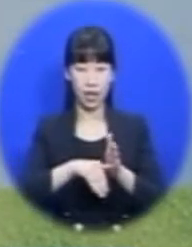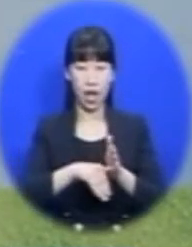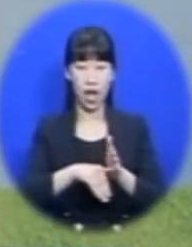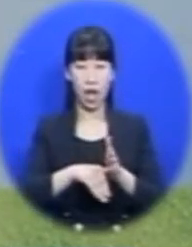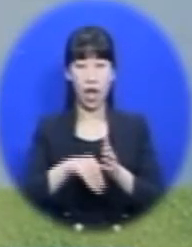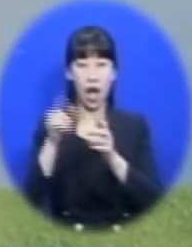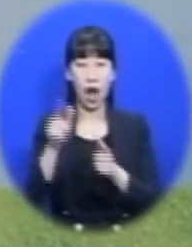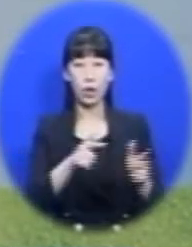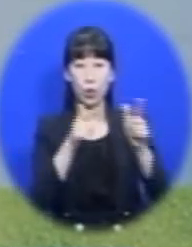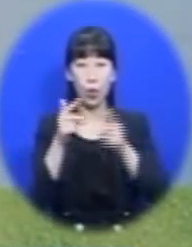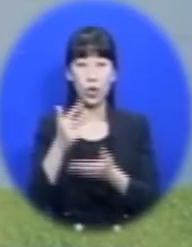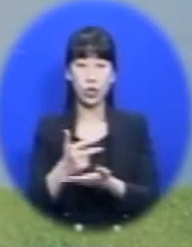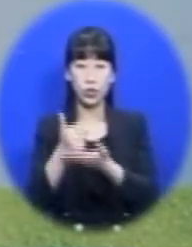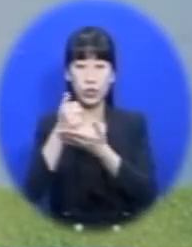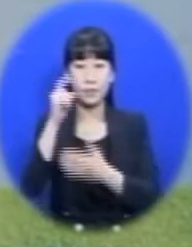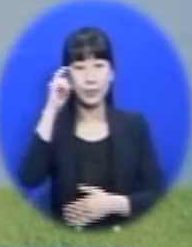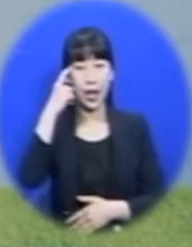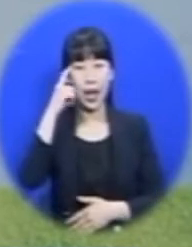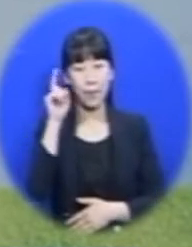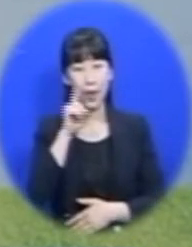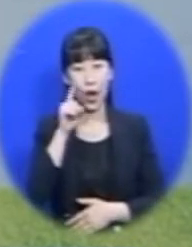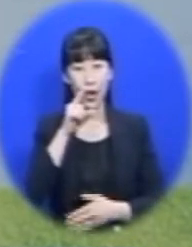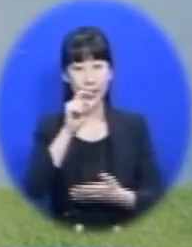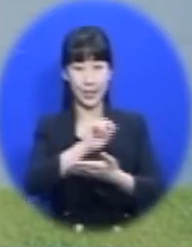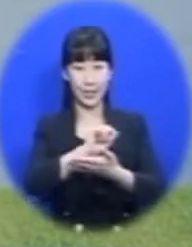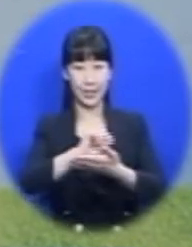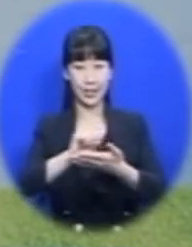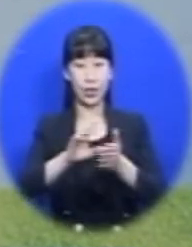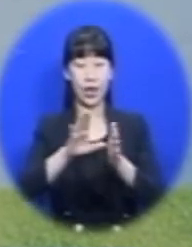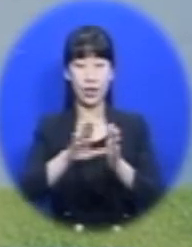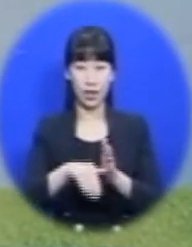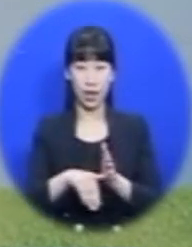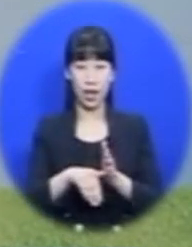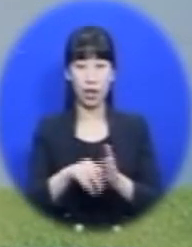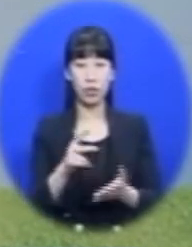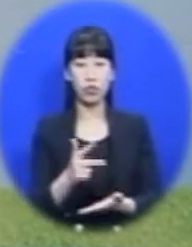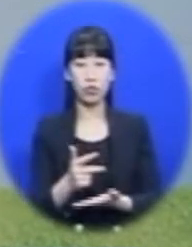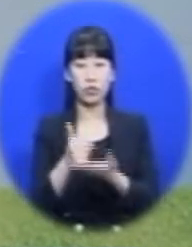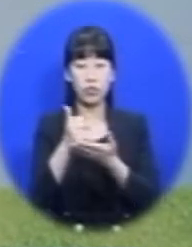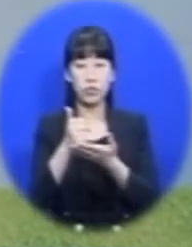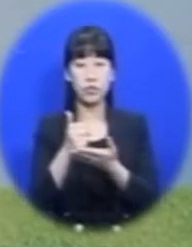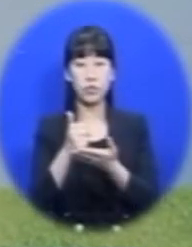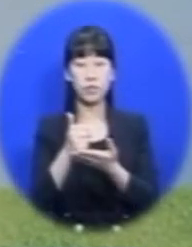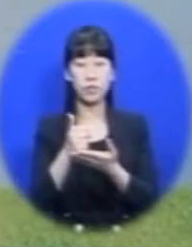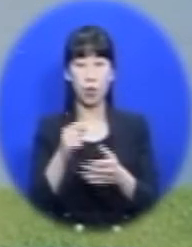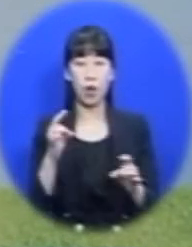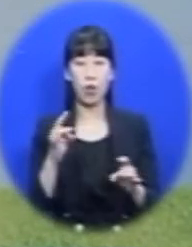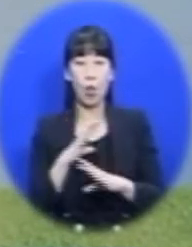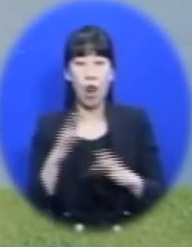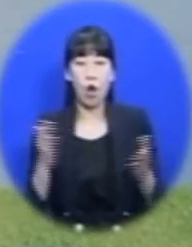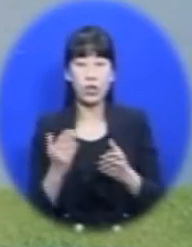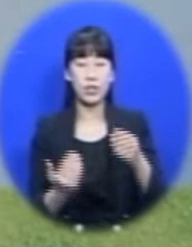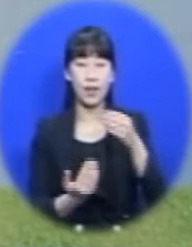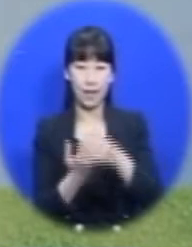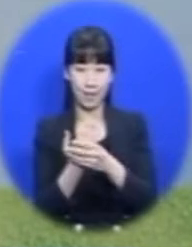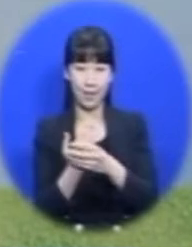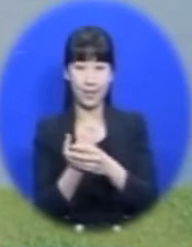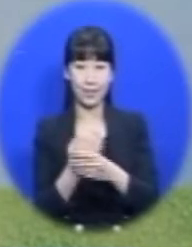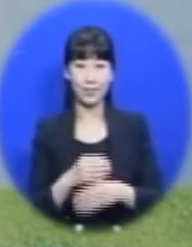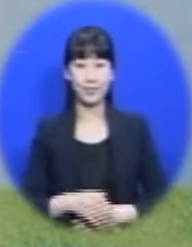생각했는지만 기록에 나가는 것만 가지고도 얼마나 놀라운 일들이 주님과 사이에 벌어지고 있느냐 말입니다.